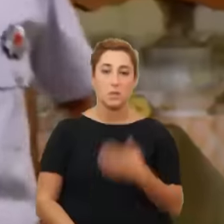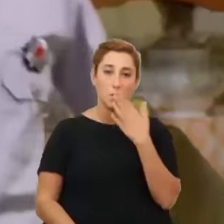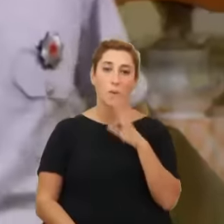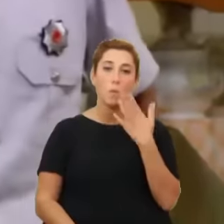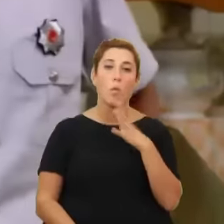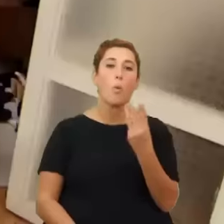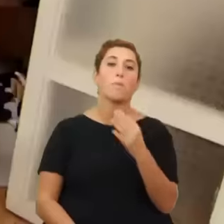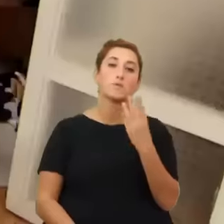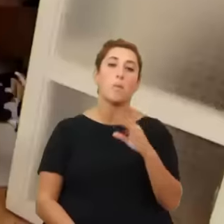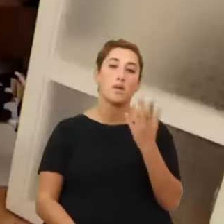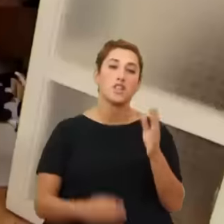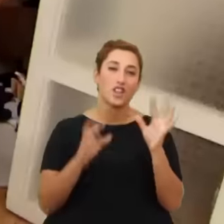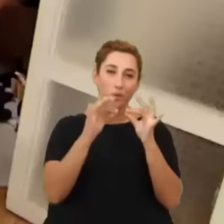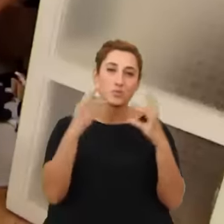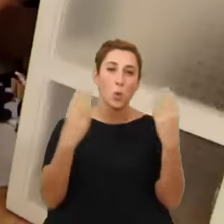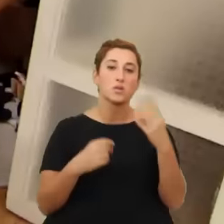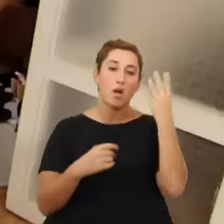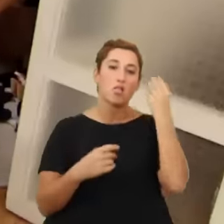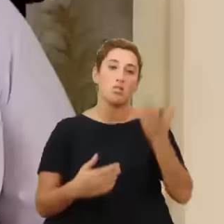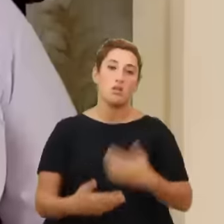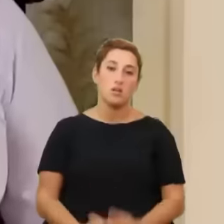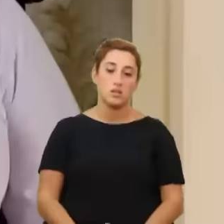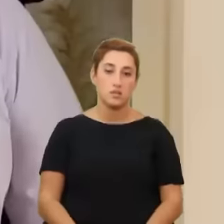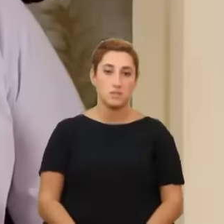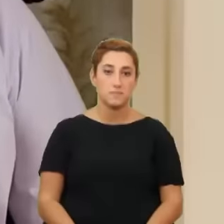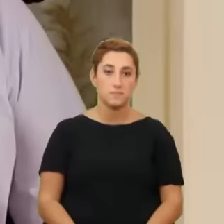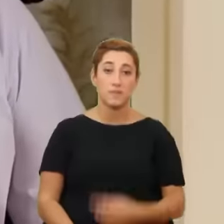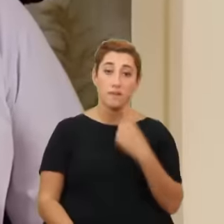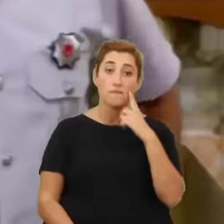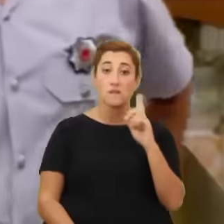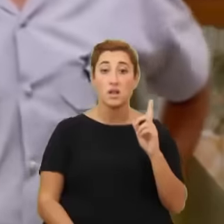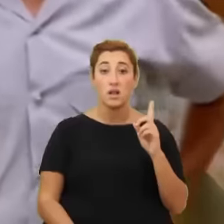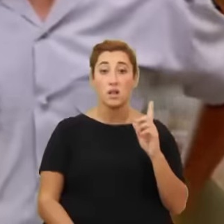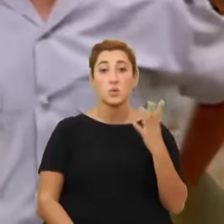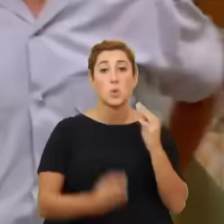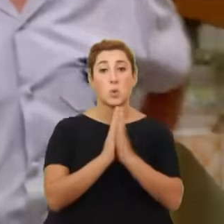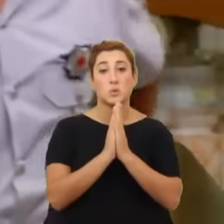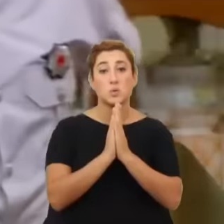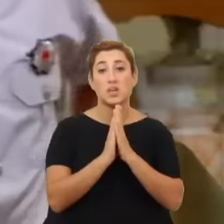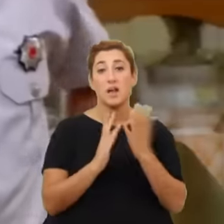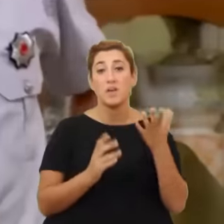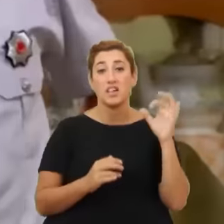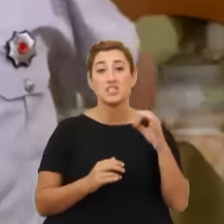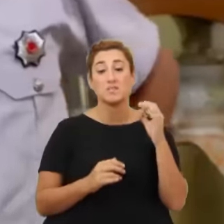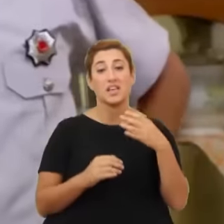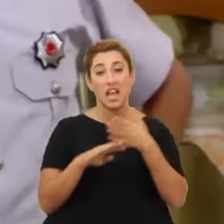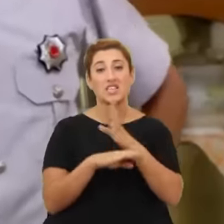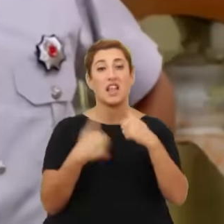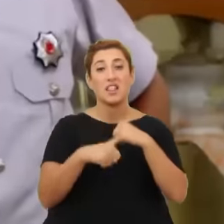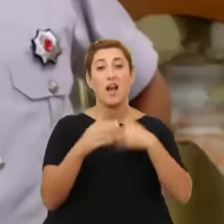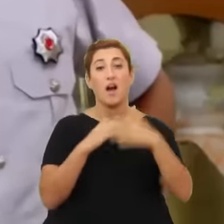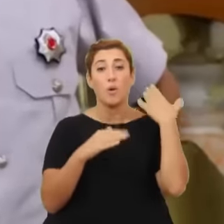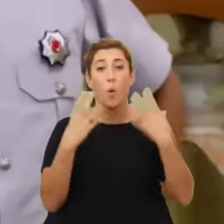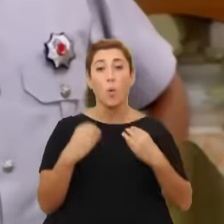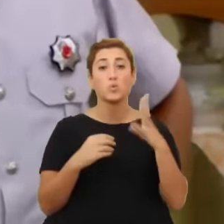ya, yok olmaz yani yapıştırsak bile anlar. Ay vallahi çok özür dilerim. Ya işte bak hakikaten tarihi